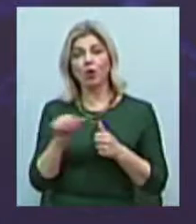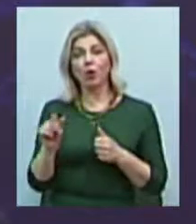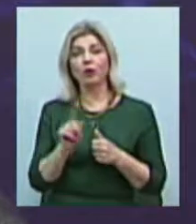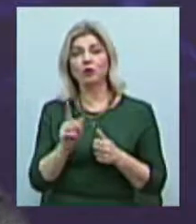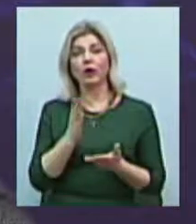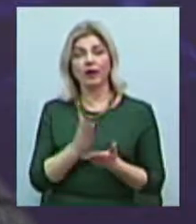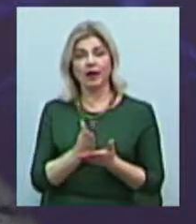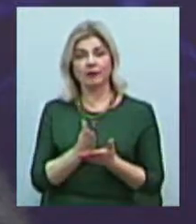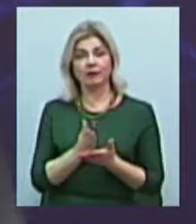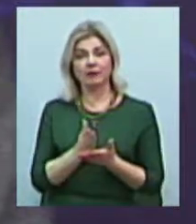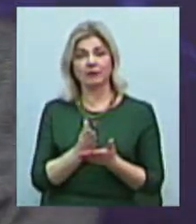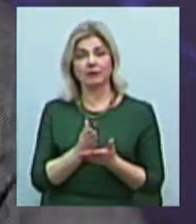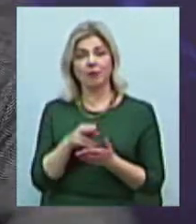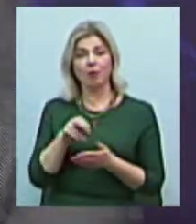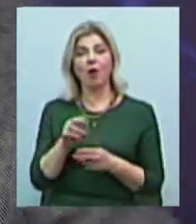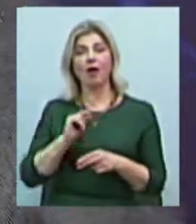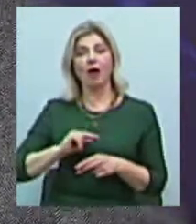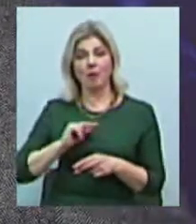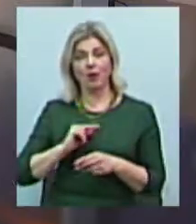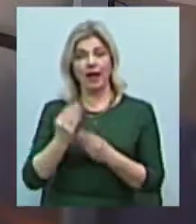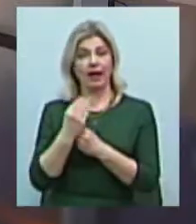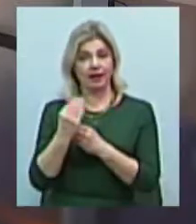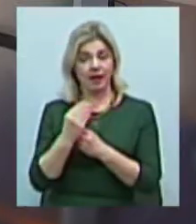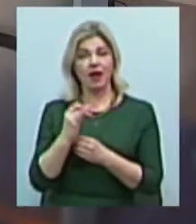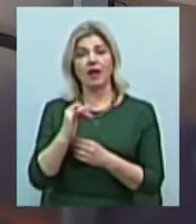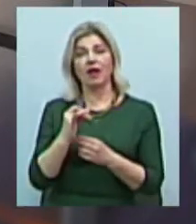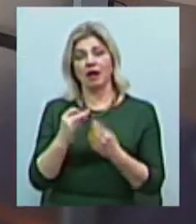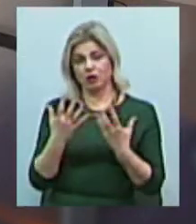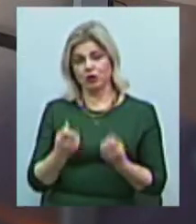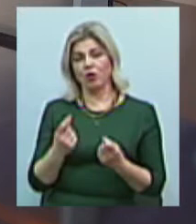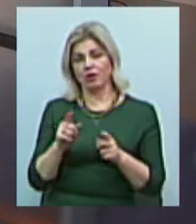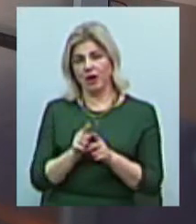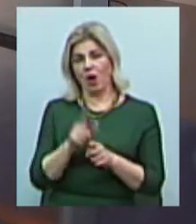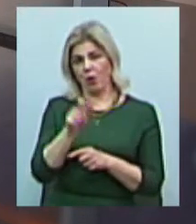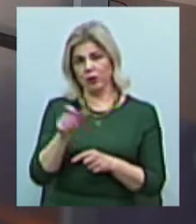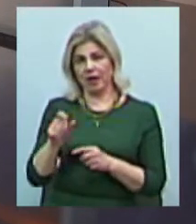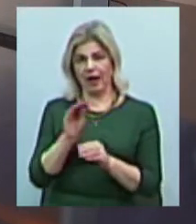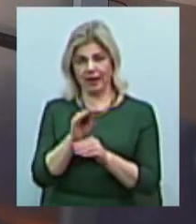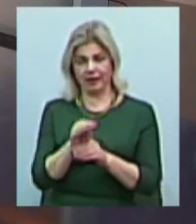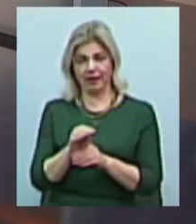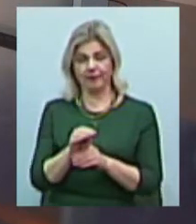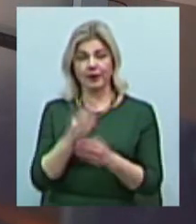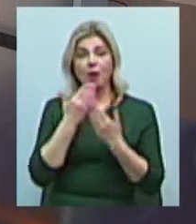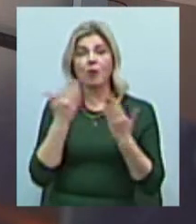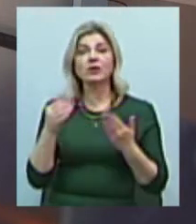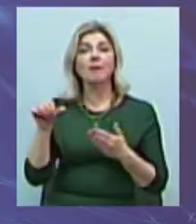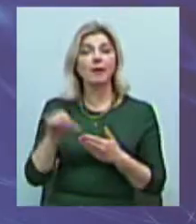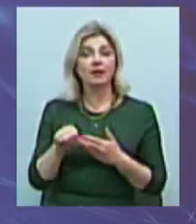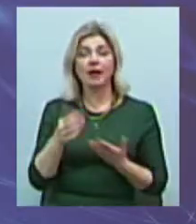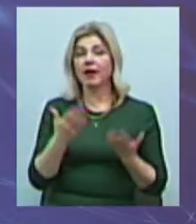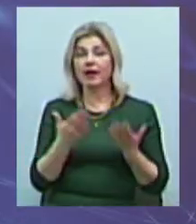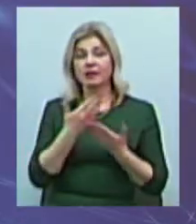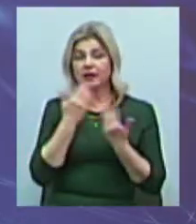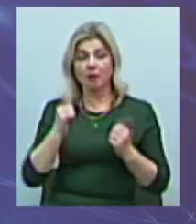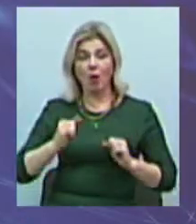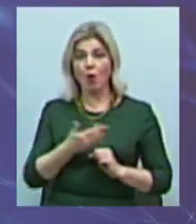є по роботі критика, а ще вже і пішла людська критика. Остання хвилина, якщо немає нічого у